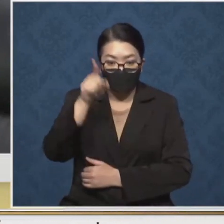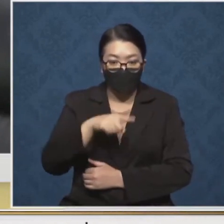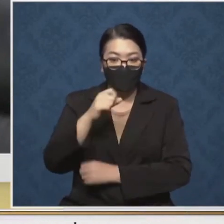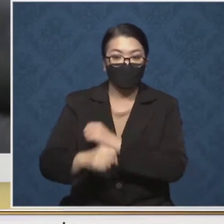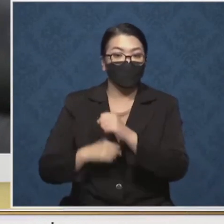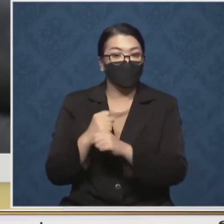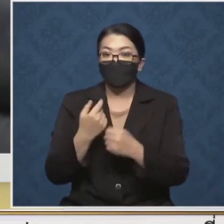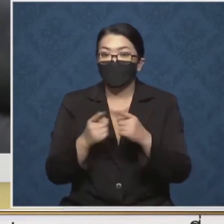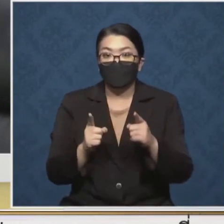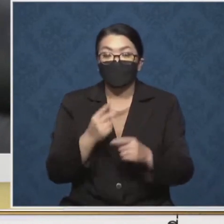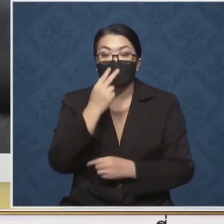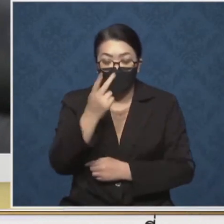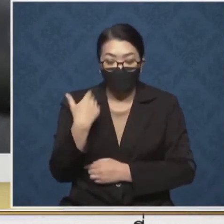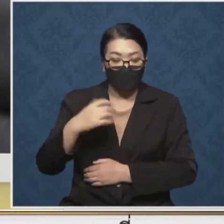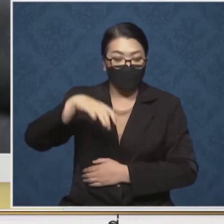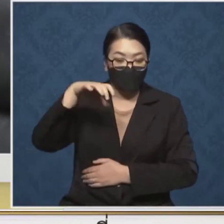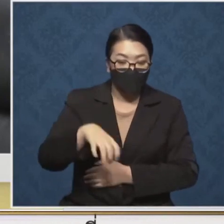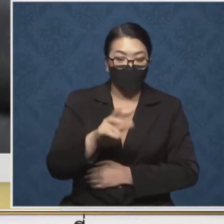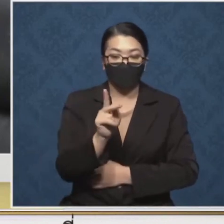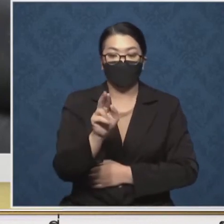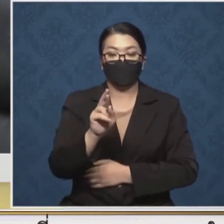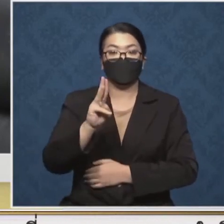่เรากไม่เหนทั้งตั้งกรม WOR ach